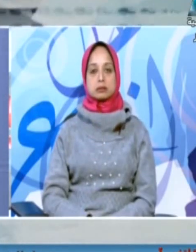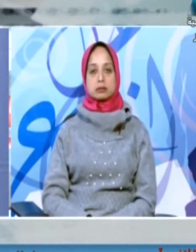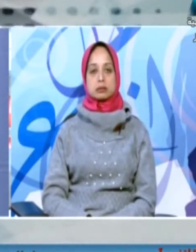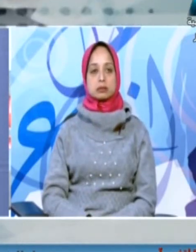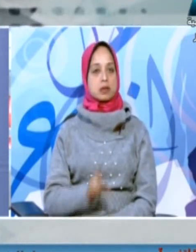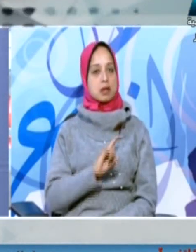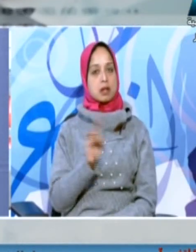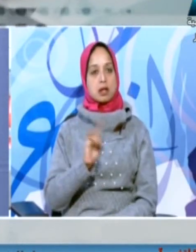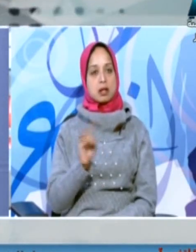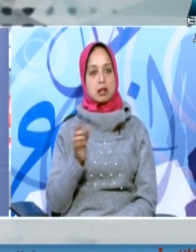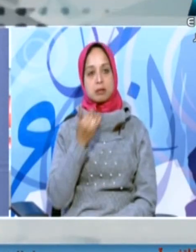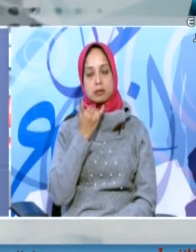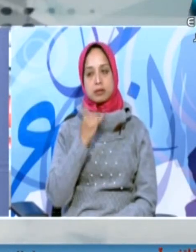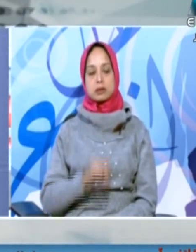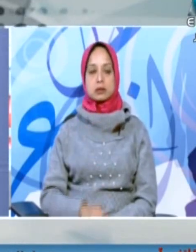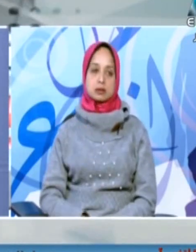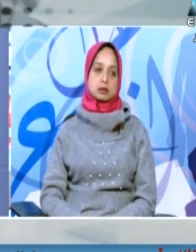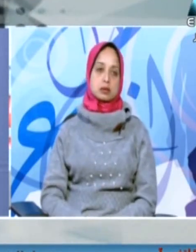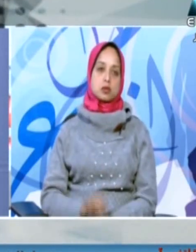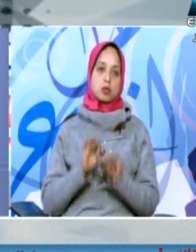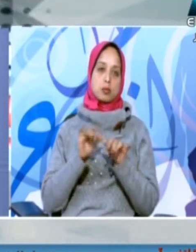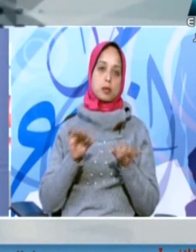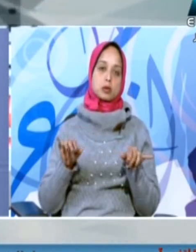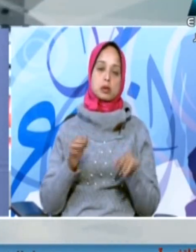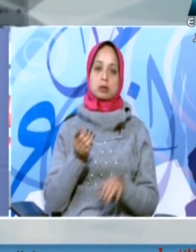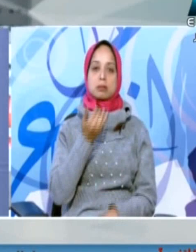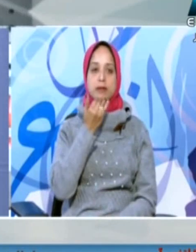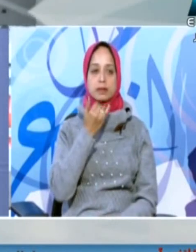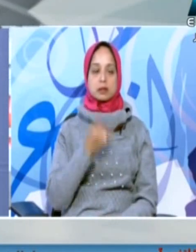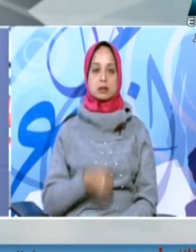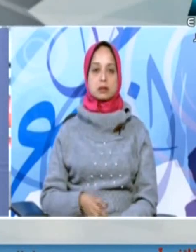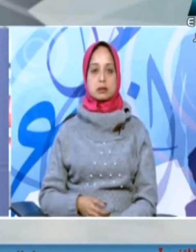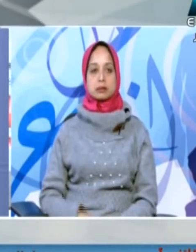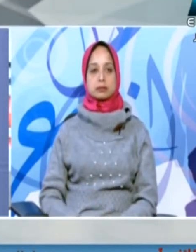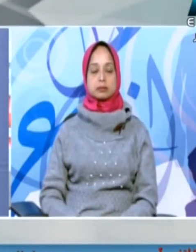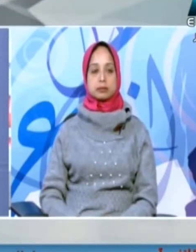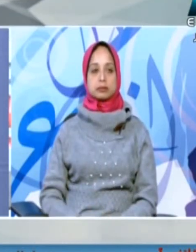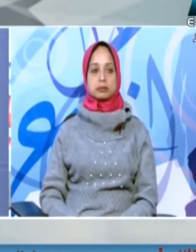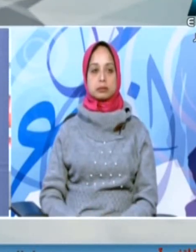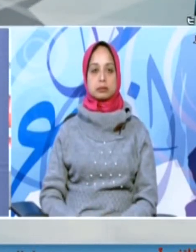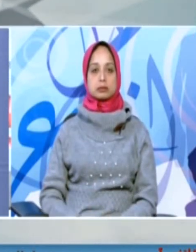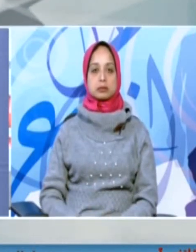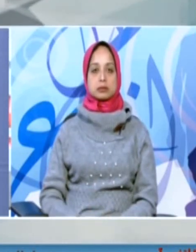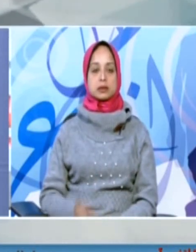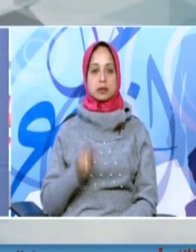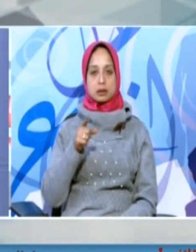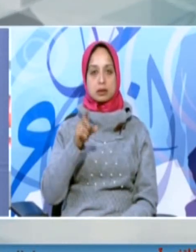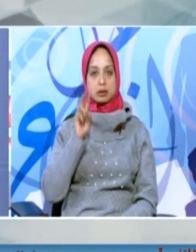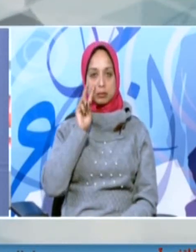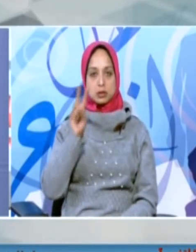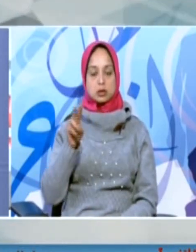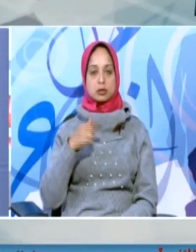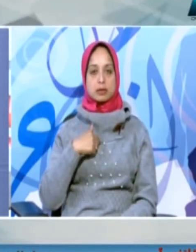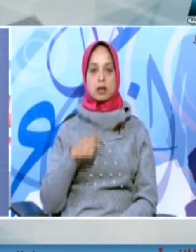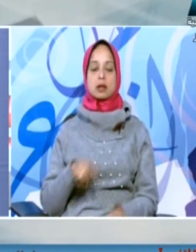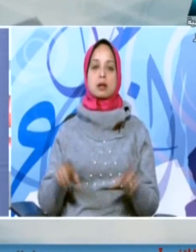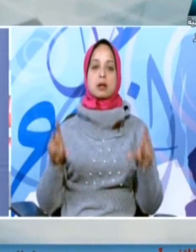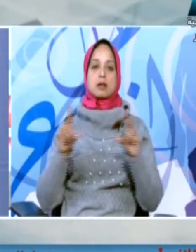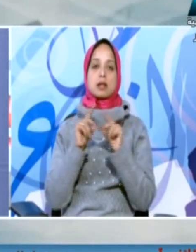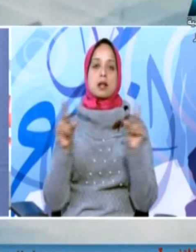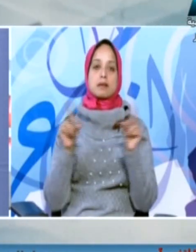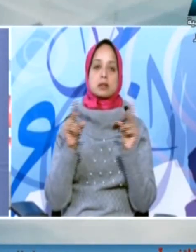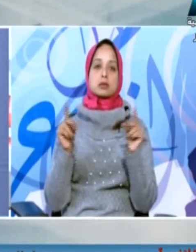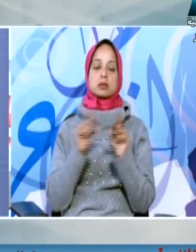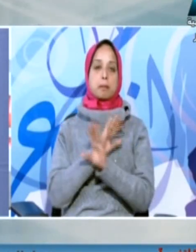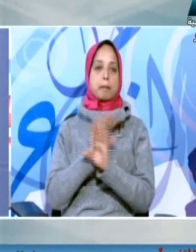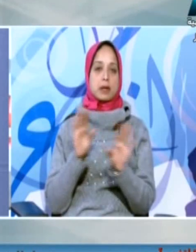لا ما عنديش خالص صراحه. عندكش جهاز كمبيوتر في البيت؟ خالص. طب تمام، يعني انت بتشوف ده من التلفزيون بس؟ اه. طيب